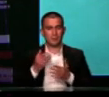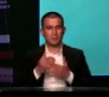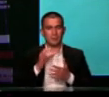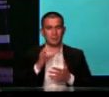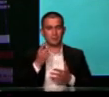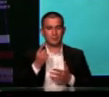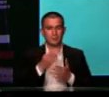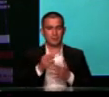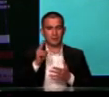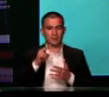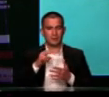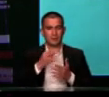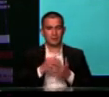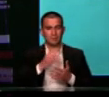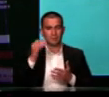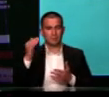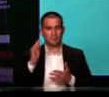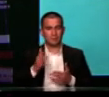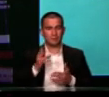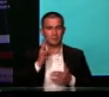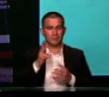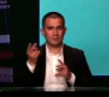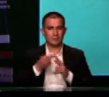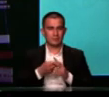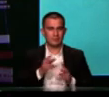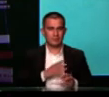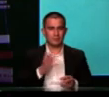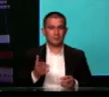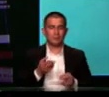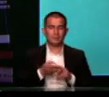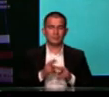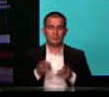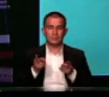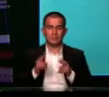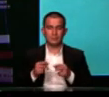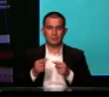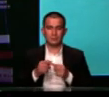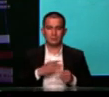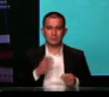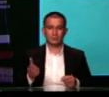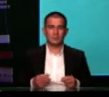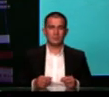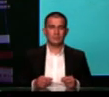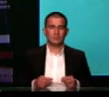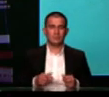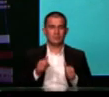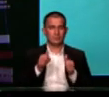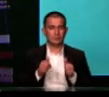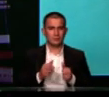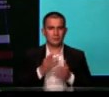ni D darajaga ko'tarib N ga bo'lganimizdagi qoldiqqa teng edi va